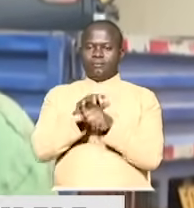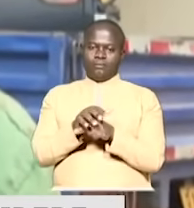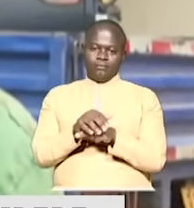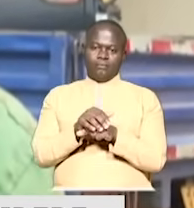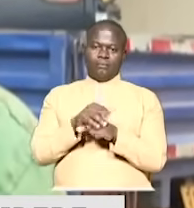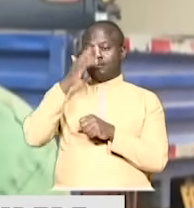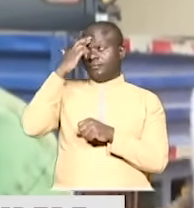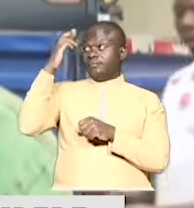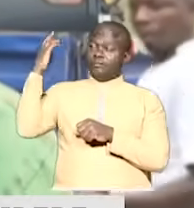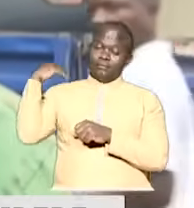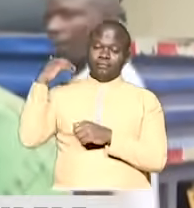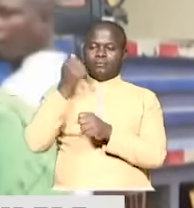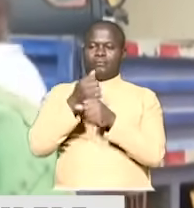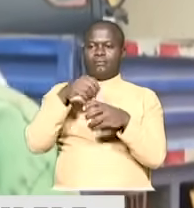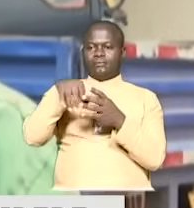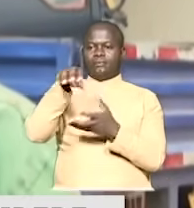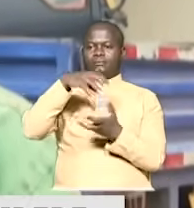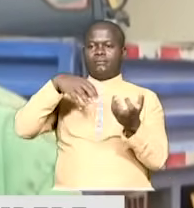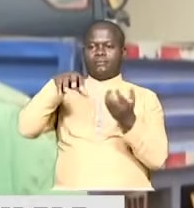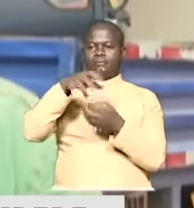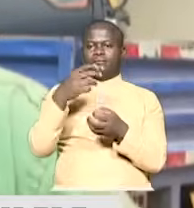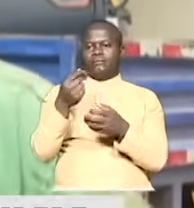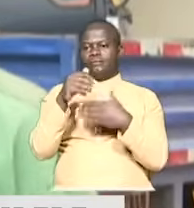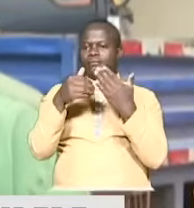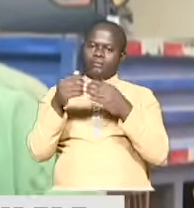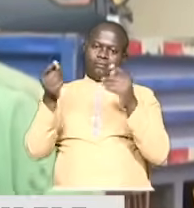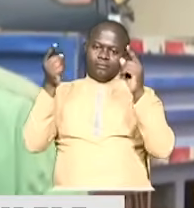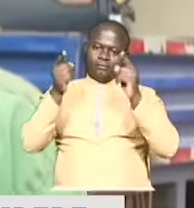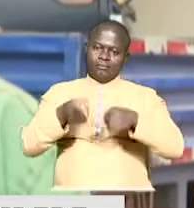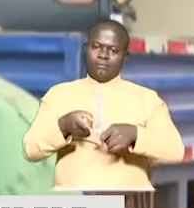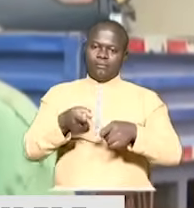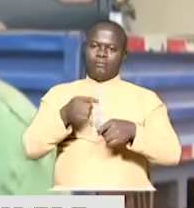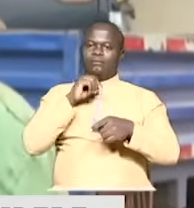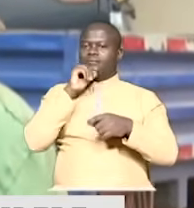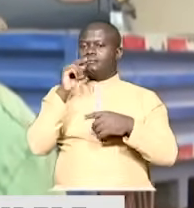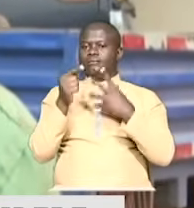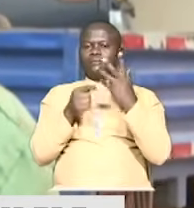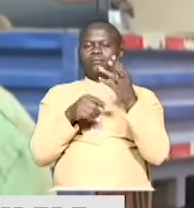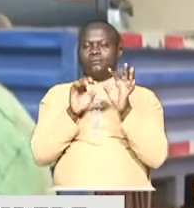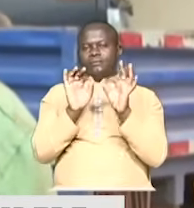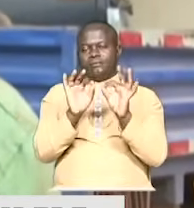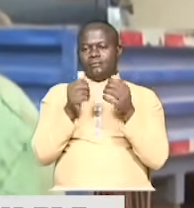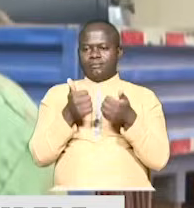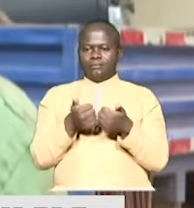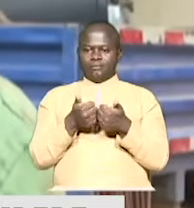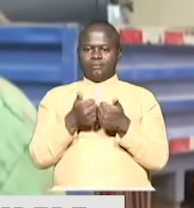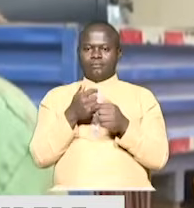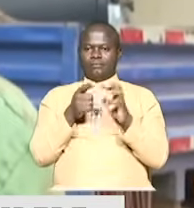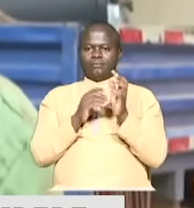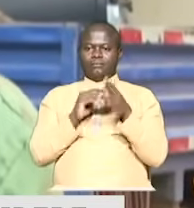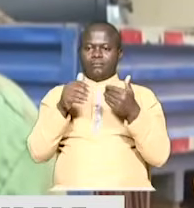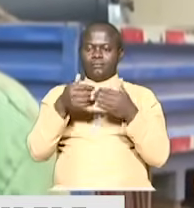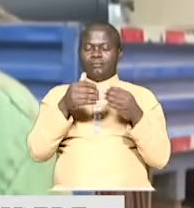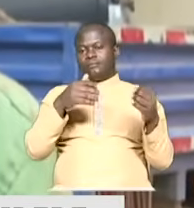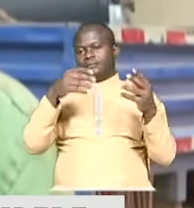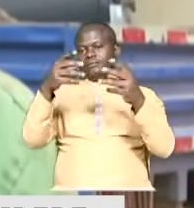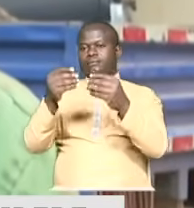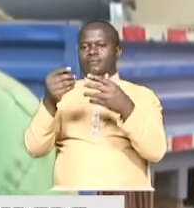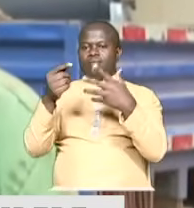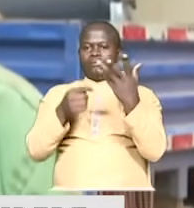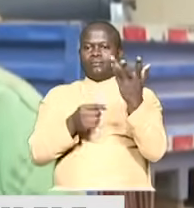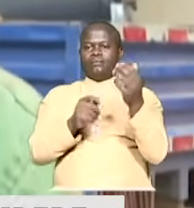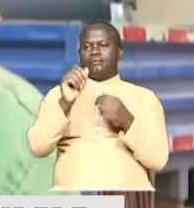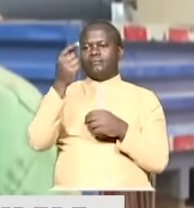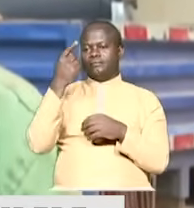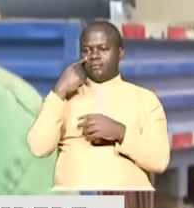Tukiri hari aho twakoreraga mu kajagari amafaranga gazaga atari ibintu biri neza cyane. Ariko aho twimukiye hano ngaha cyambere kiri